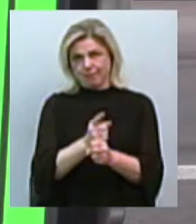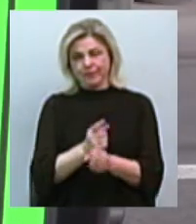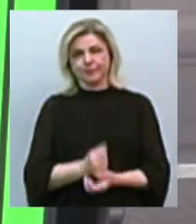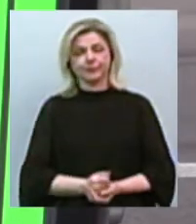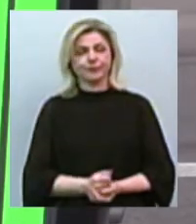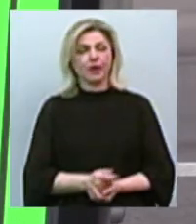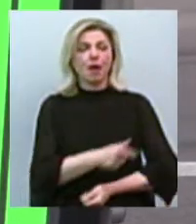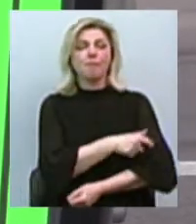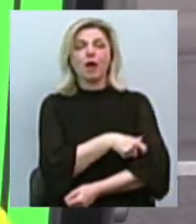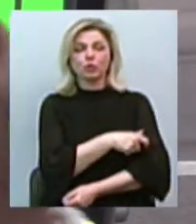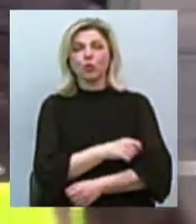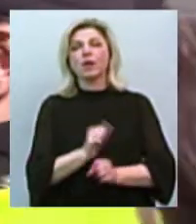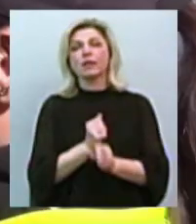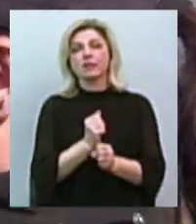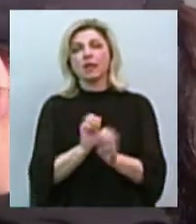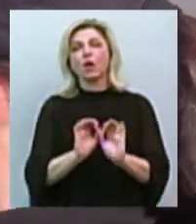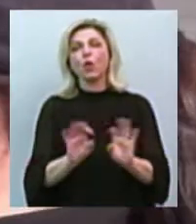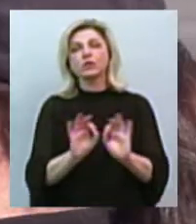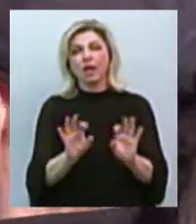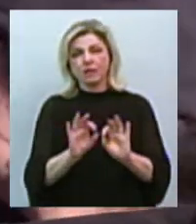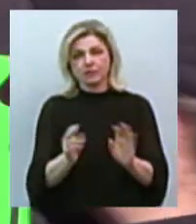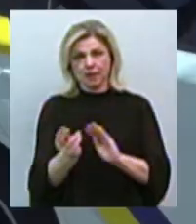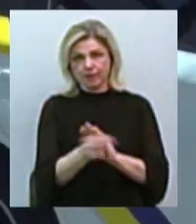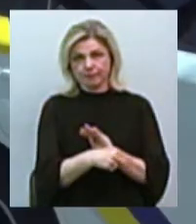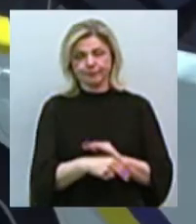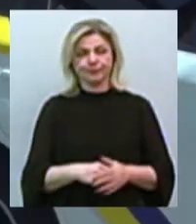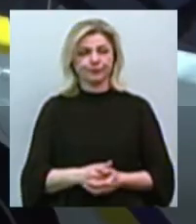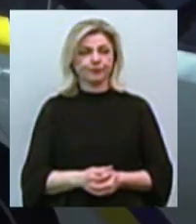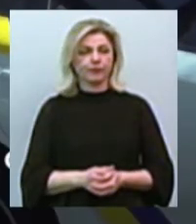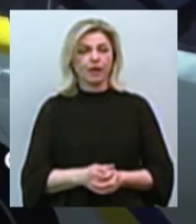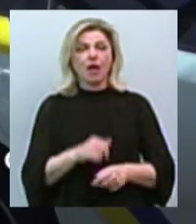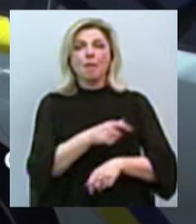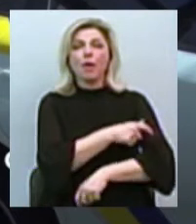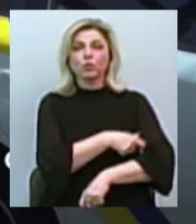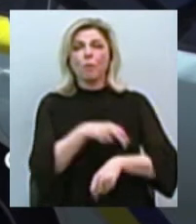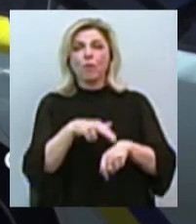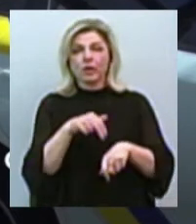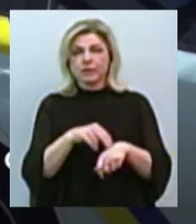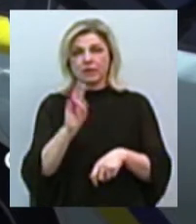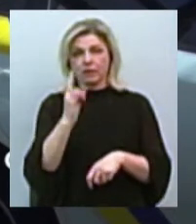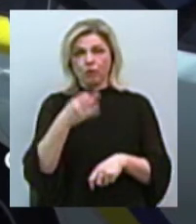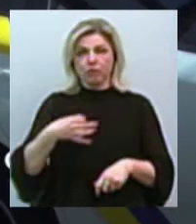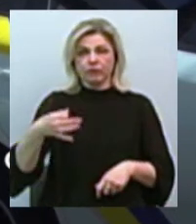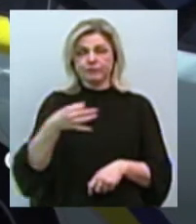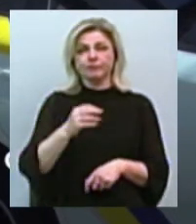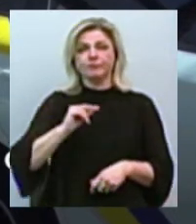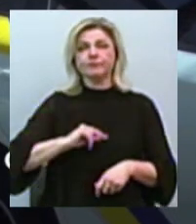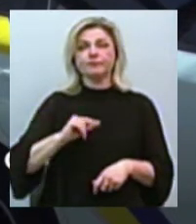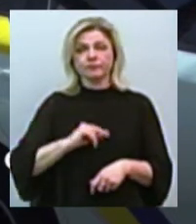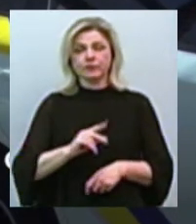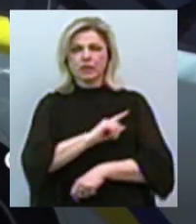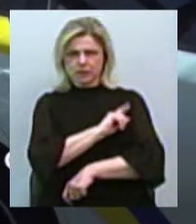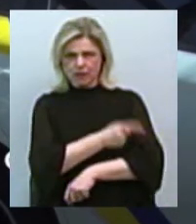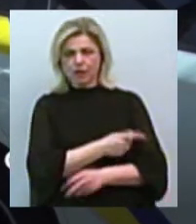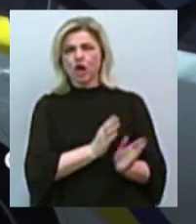Патрульні проводять роз'яснення. Ми зараз патрульна поліція в Миколаївській області, яка працює на даний момент в посиленому варіанті